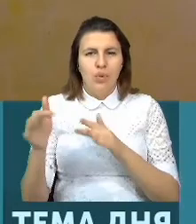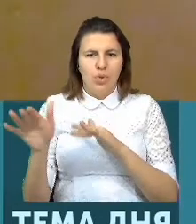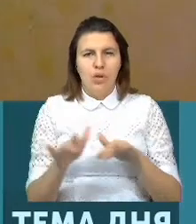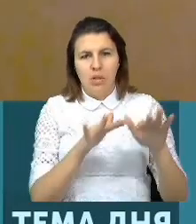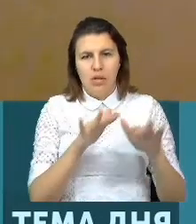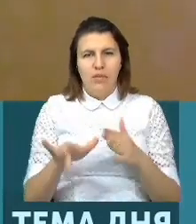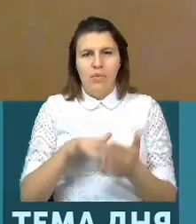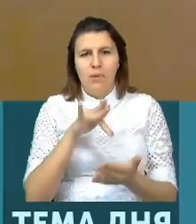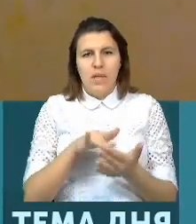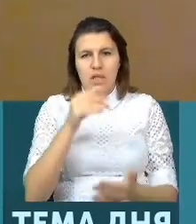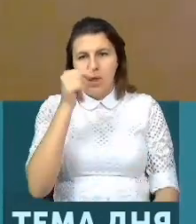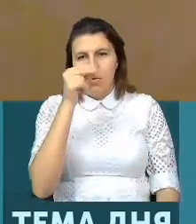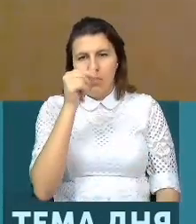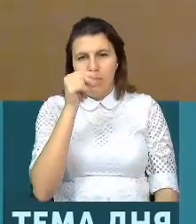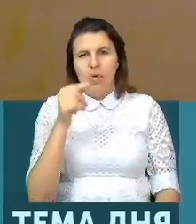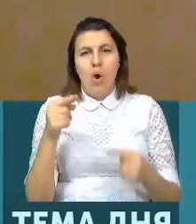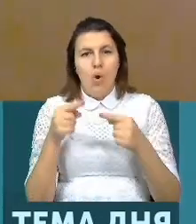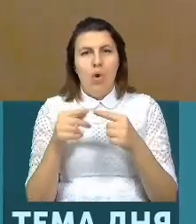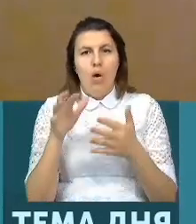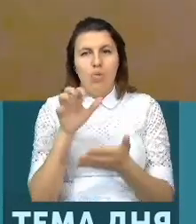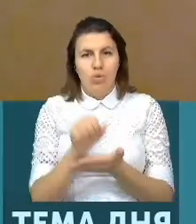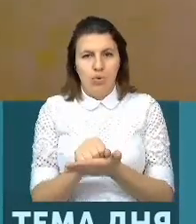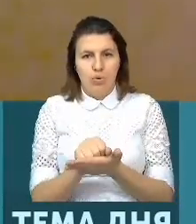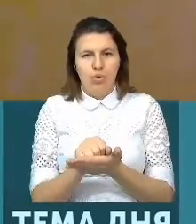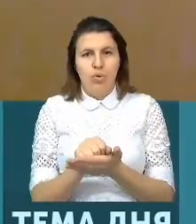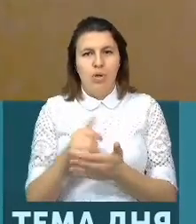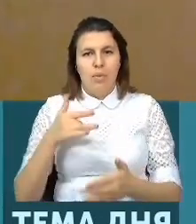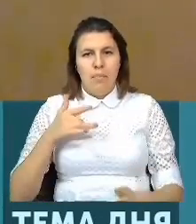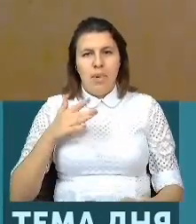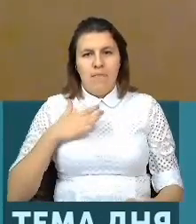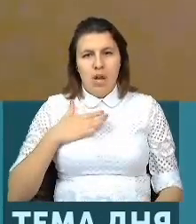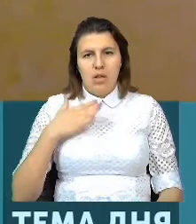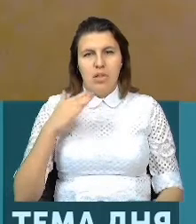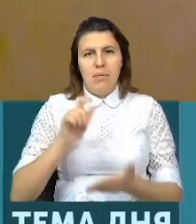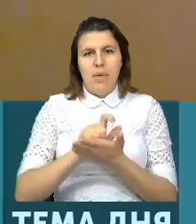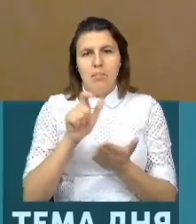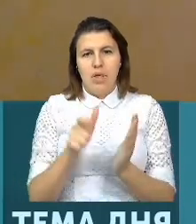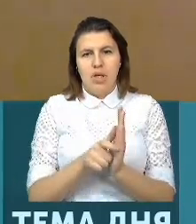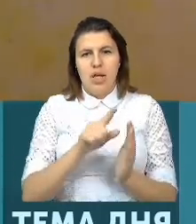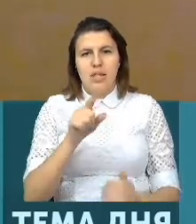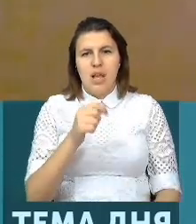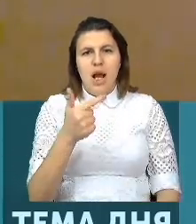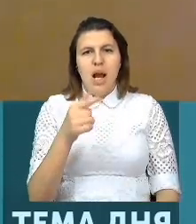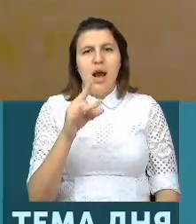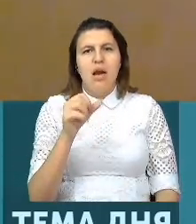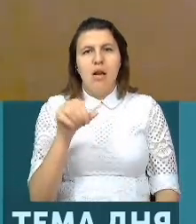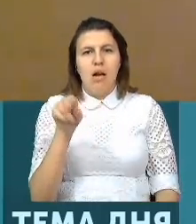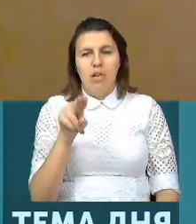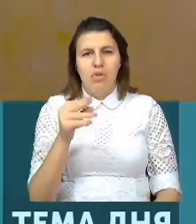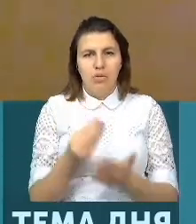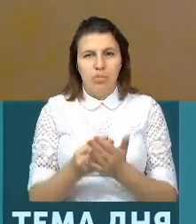Слов'янську, орендуючи приватні приміщення за грантові кошти. 3 роки